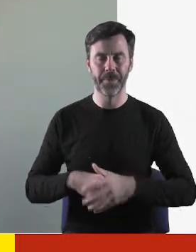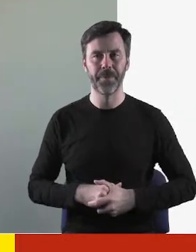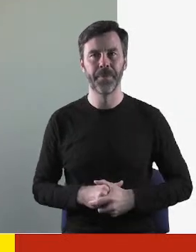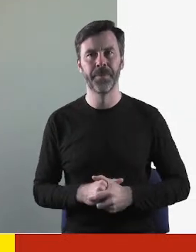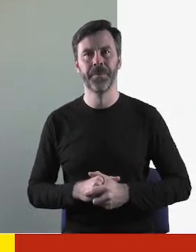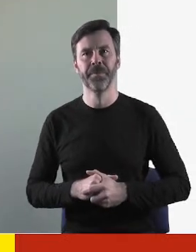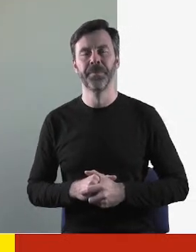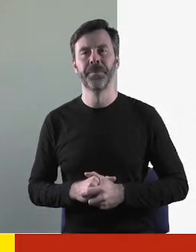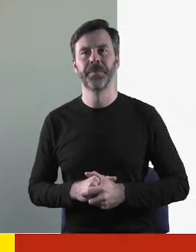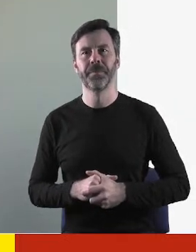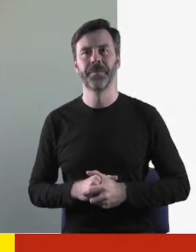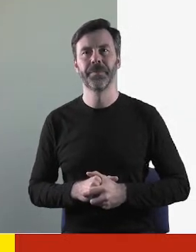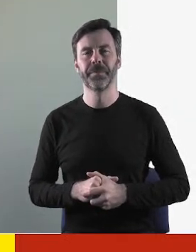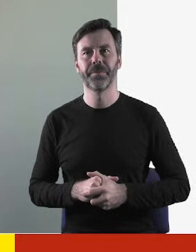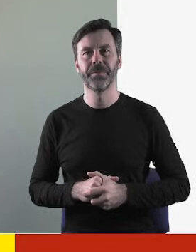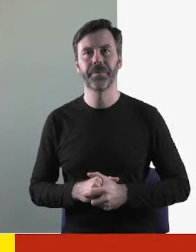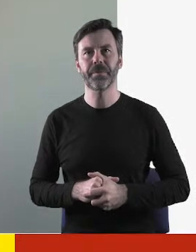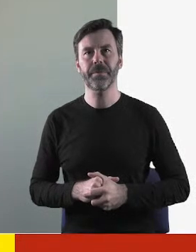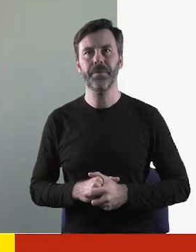na tamten moment.